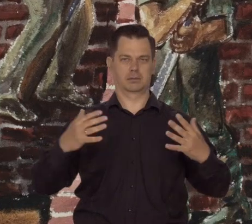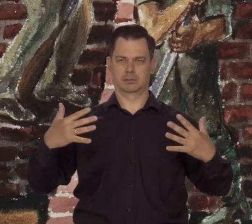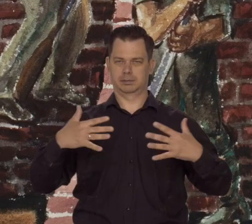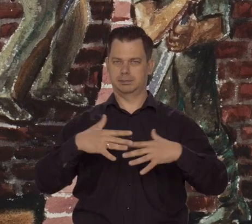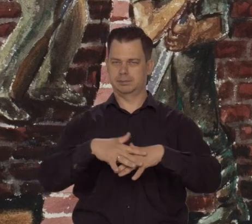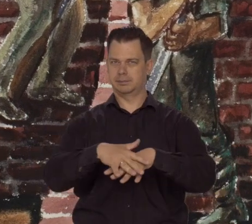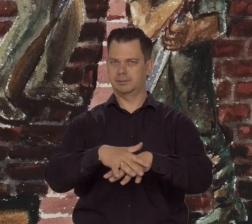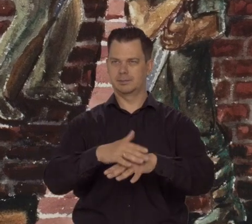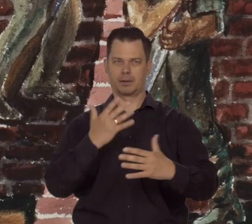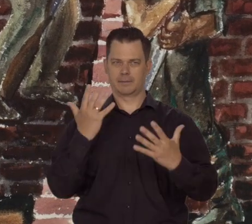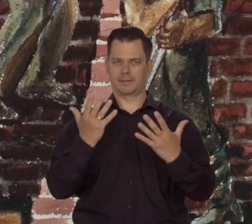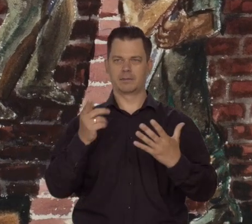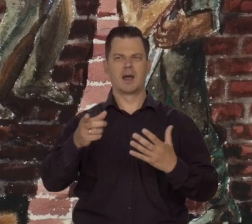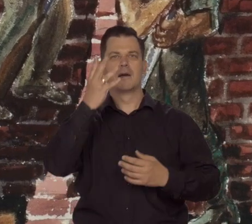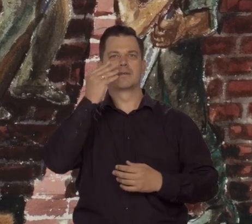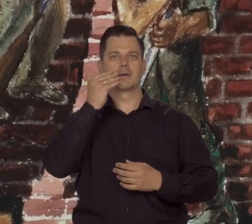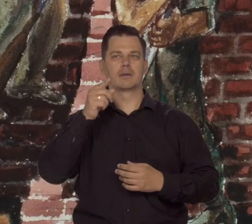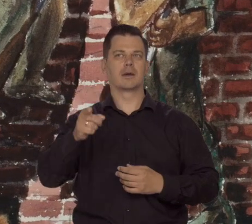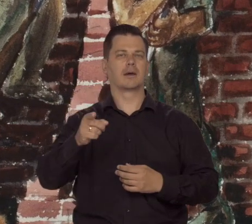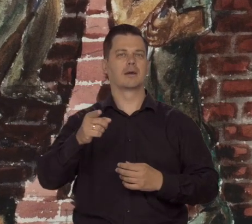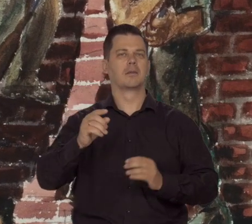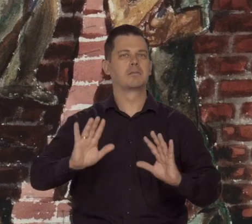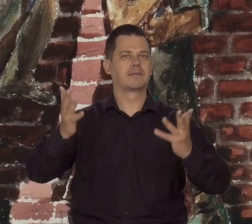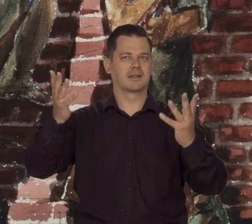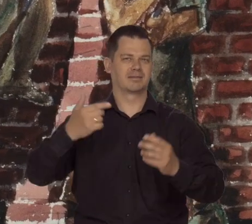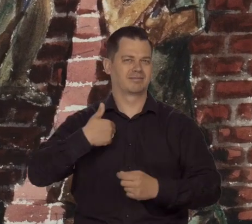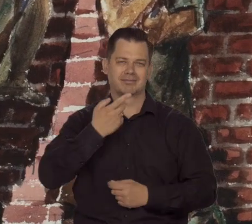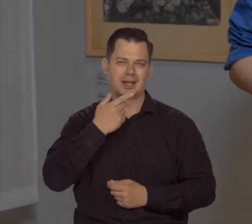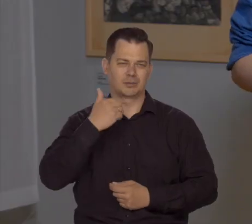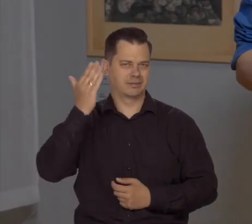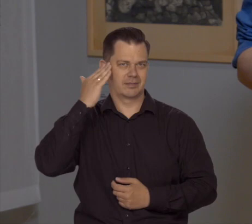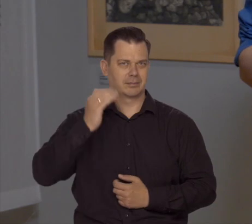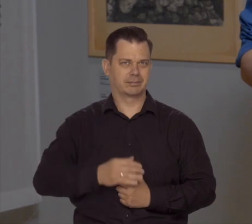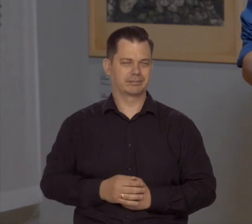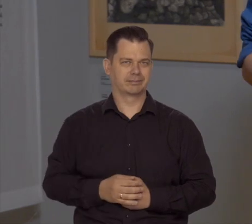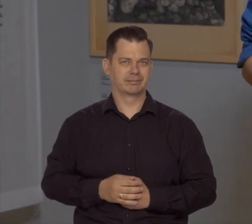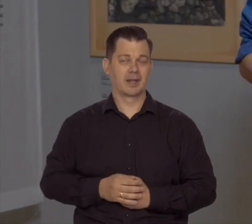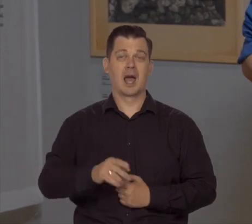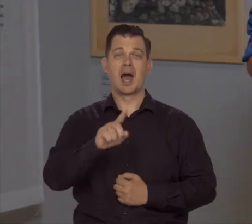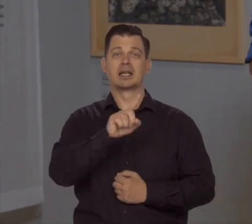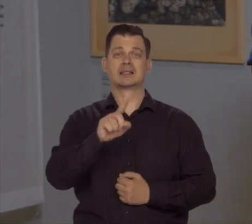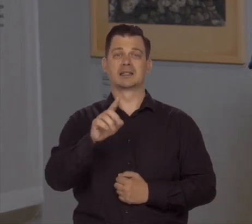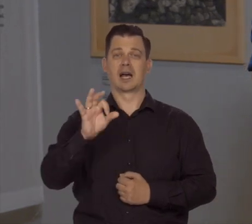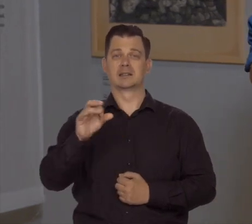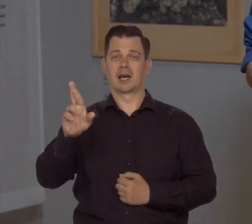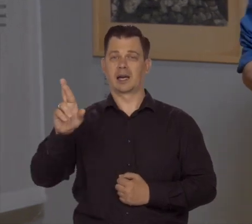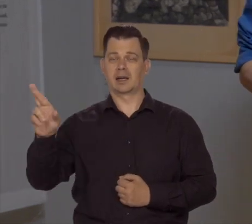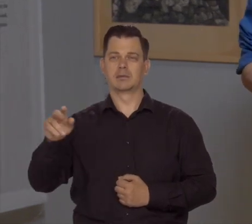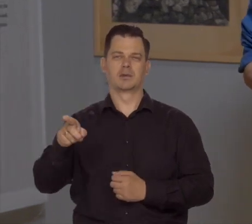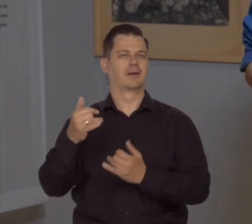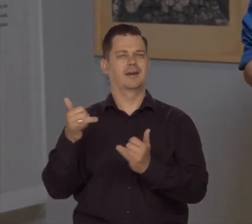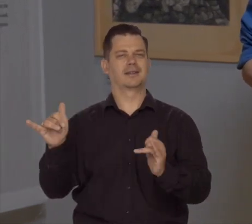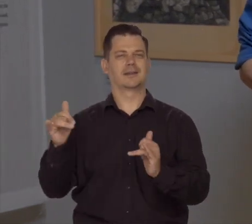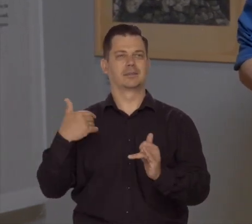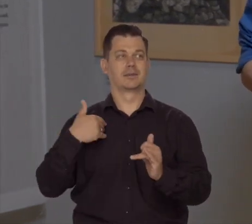nich zaciera, gdyż wiedza o przebiegu powstania była wciąż niewielka. Trzeba podkreślić, że w ZSRR, inaczej niż w Palestynie